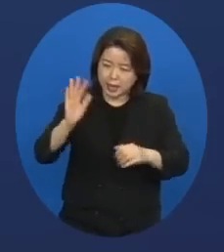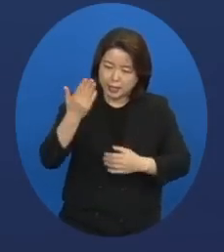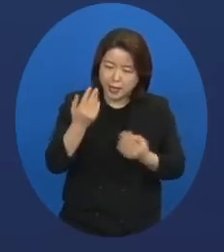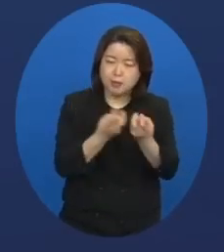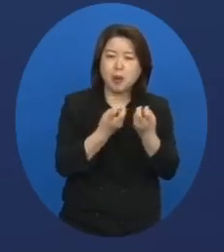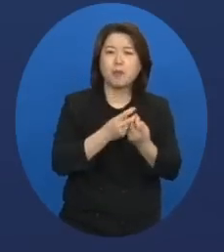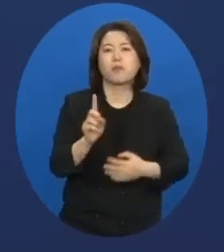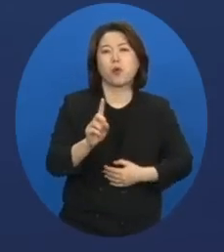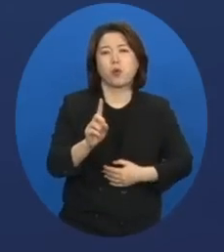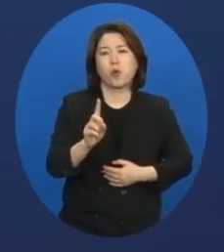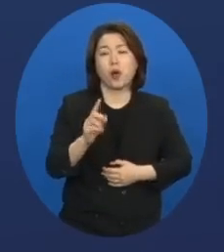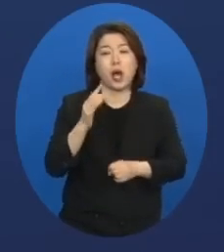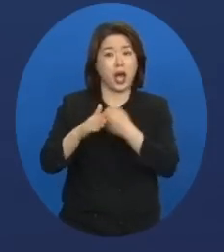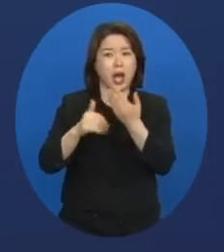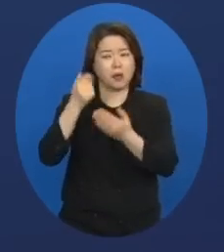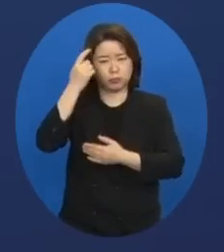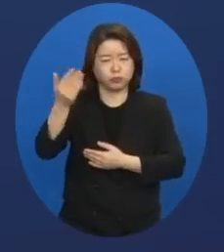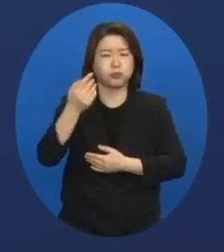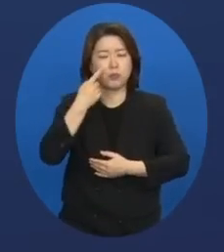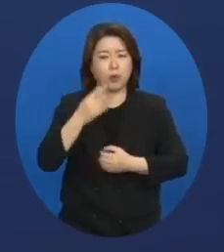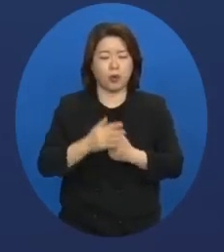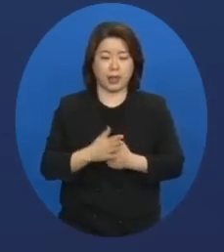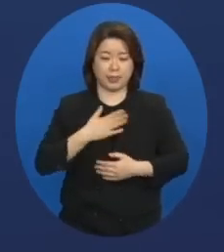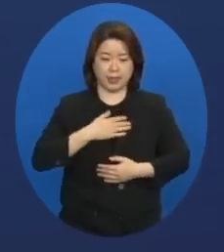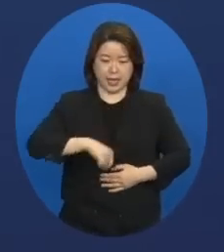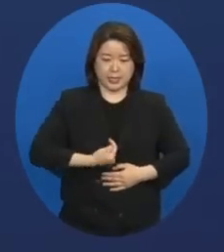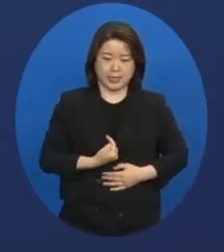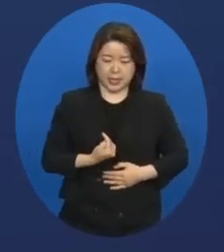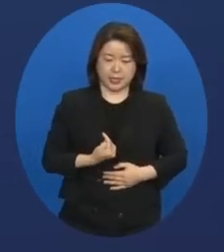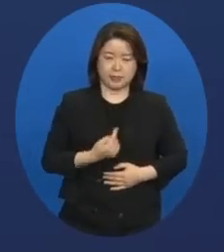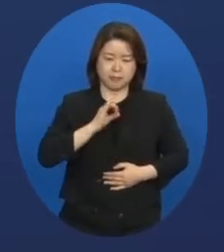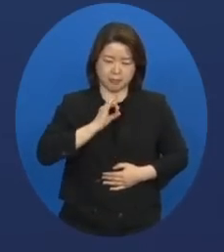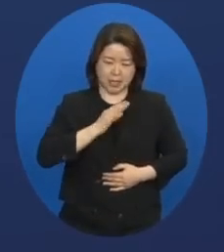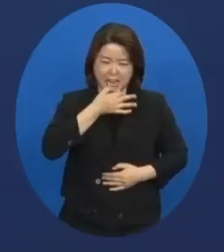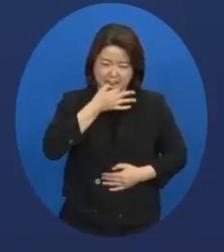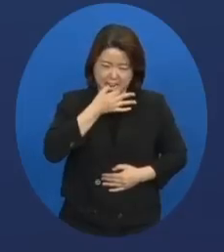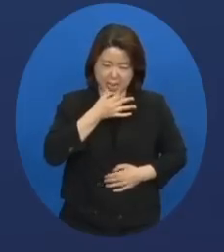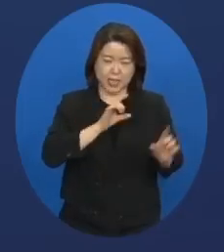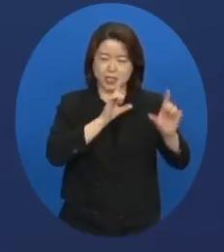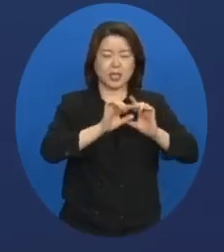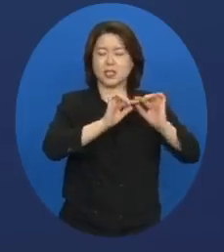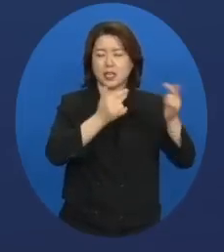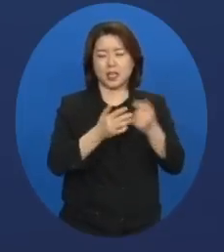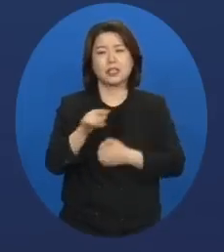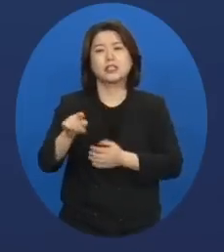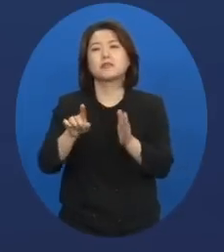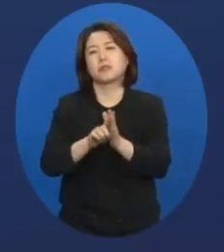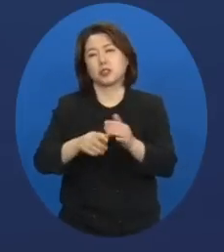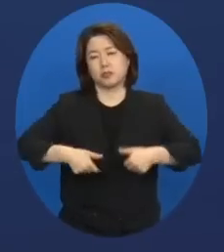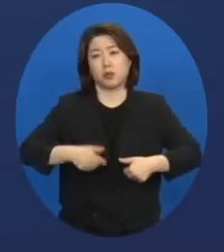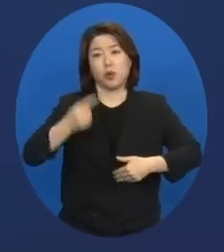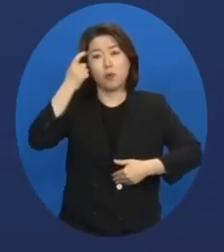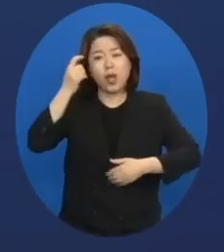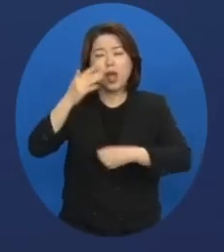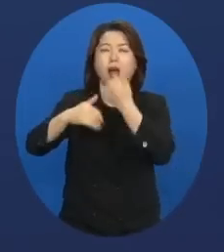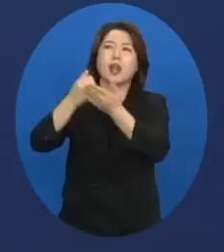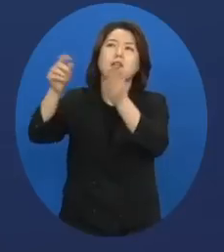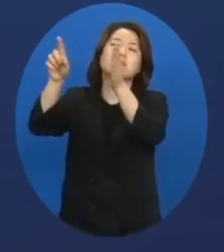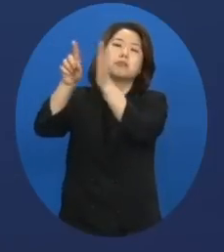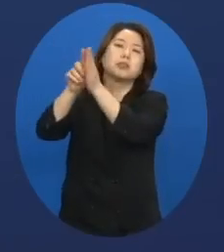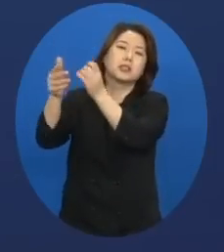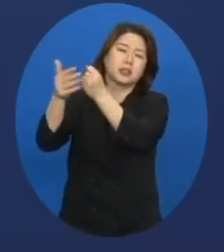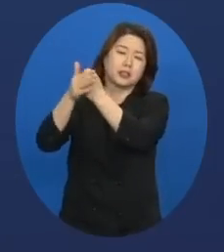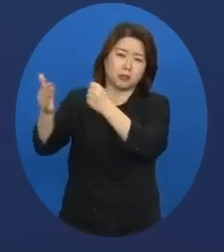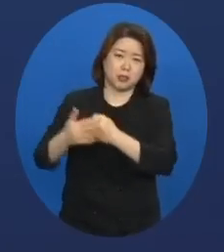우리 자신을 위해서 살지 않는 것, 그 믿음이 있어야 합니다. 하나님을 믿으니까요.